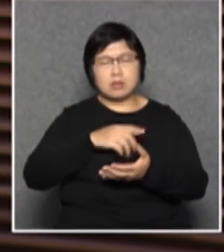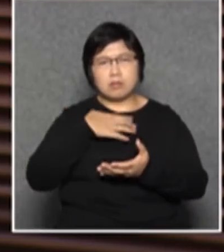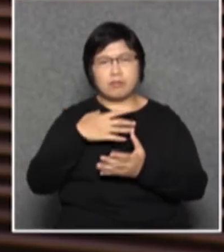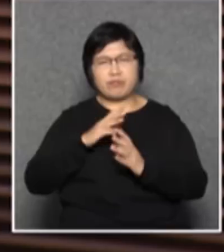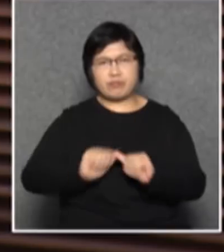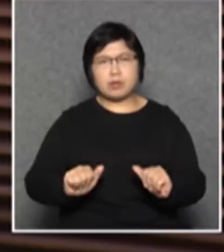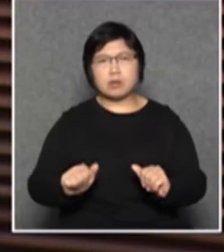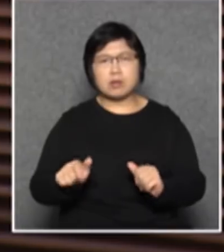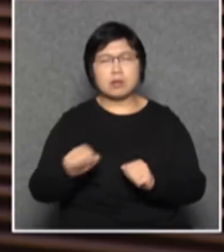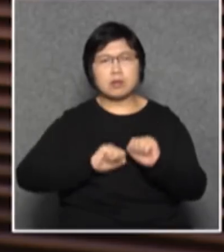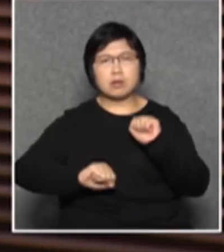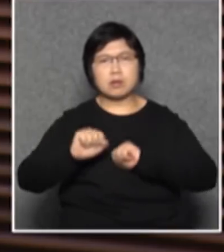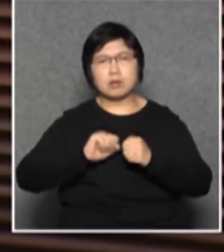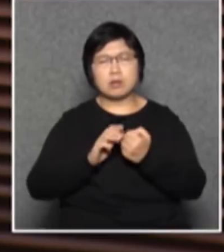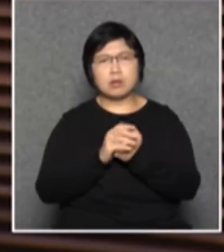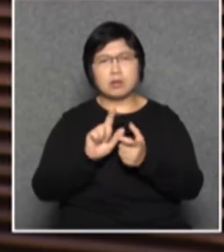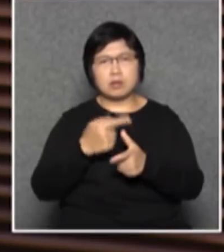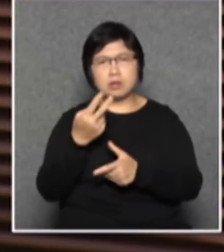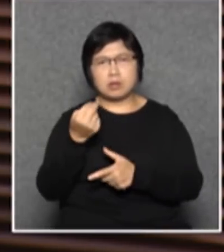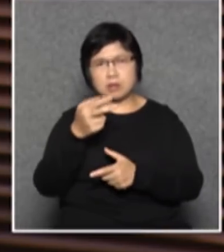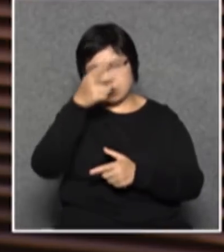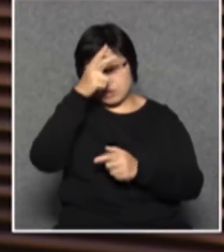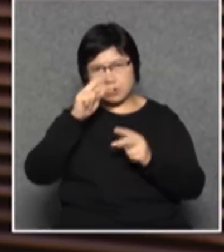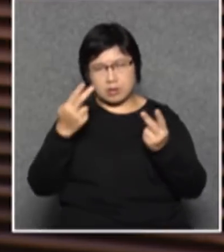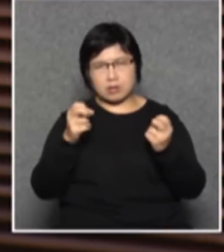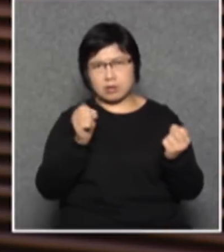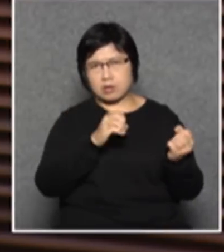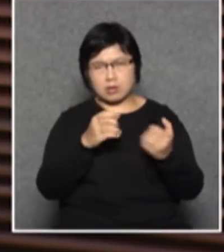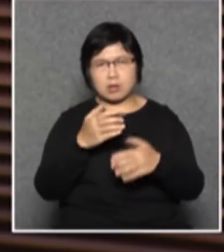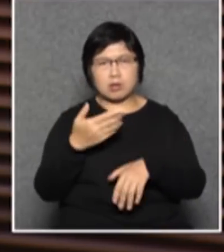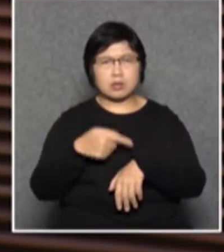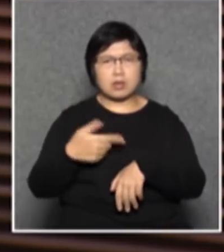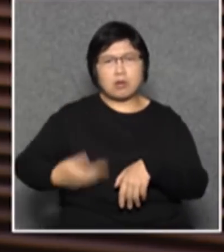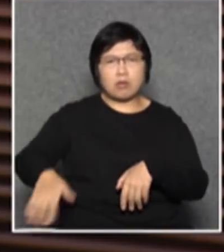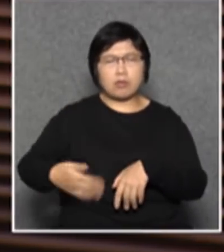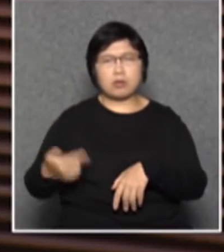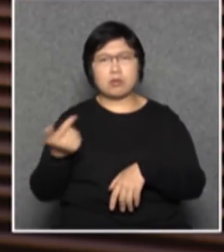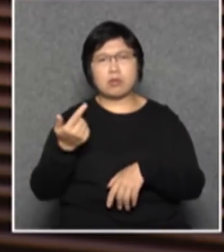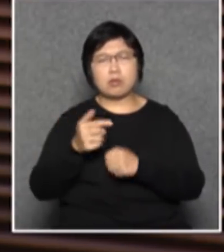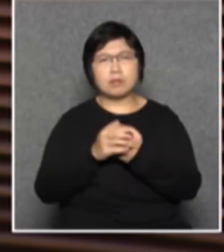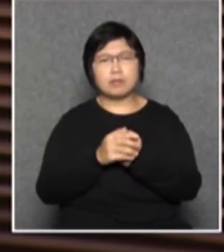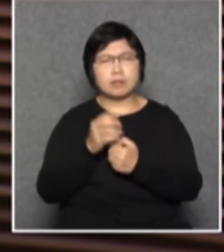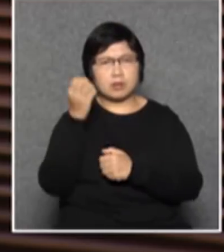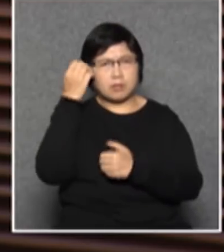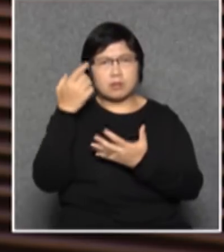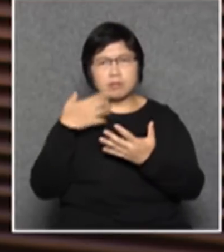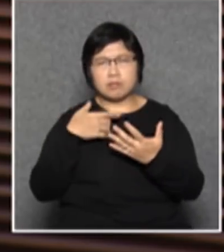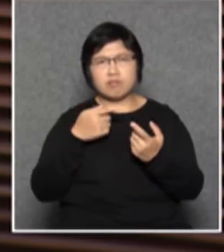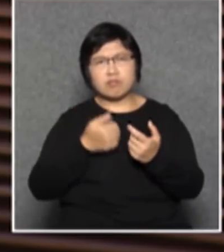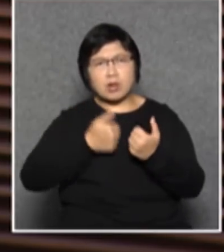為，令到20個月的政改討論浪費了大量時間，無法達至任何的效